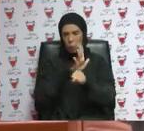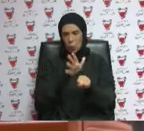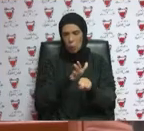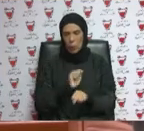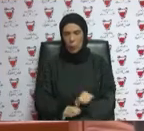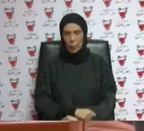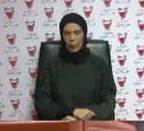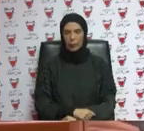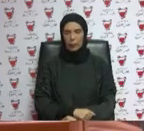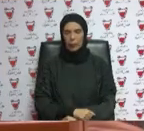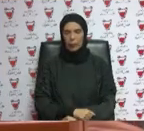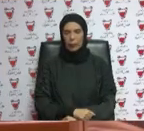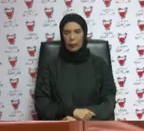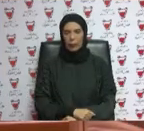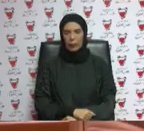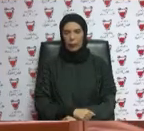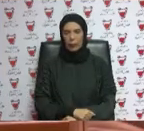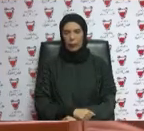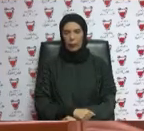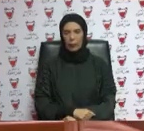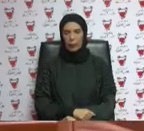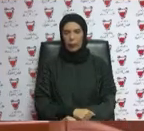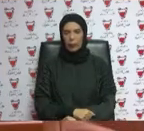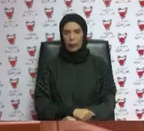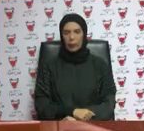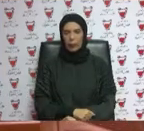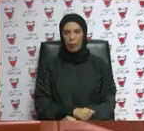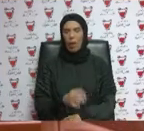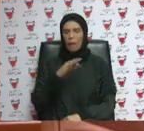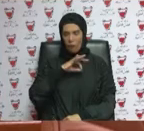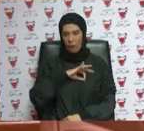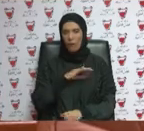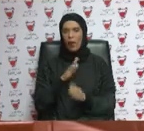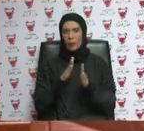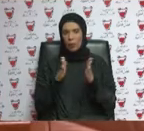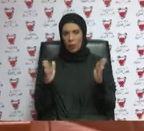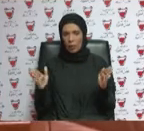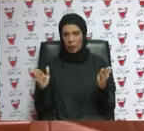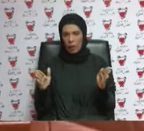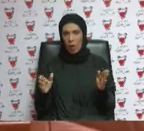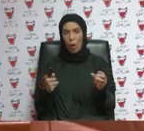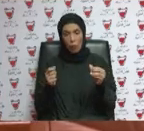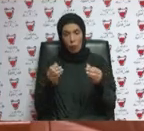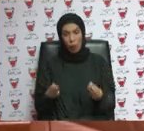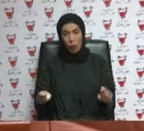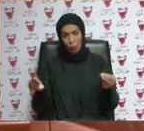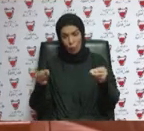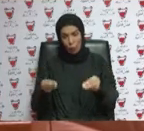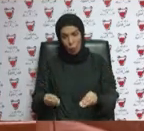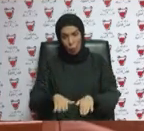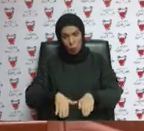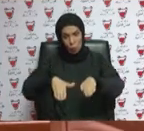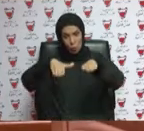أنا أعتقد اليوم نحن سنحقق الفائدة الأكبر من وجود وفورات الموجودة في هذا